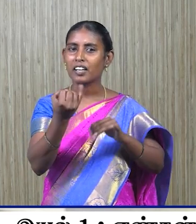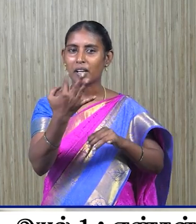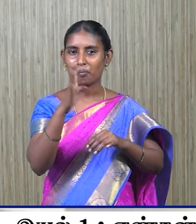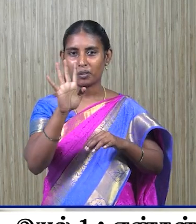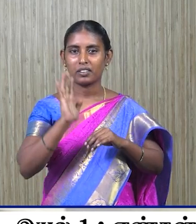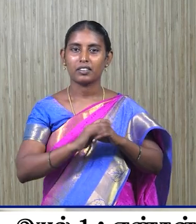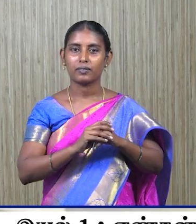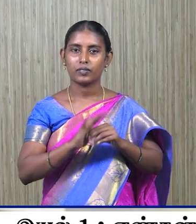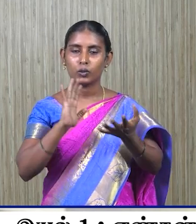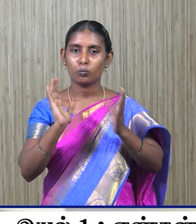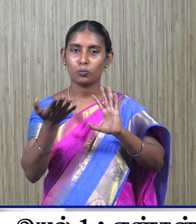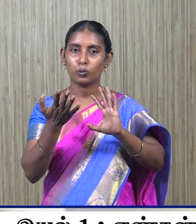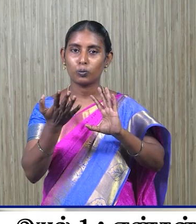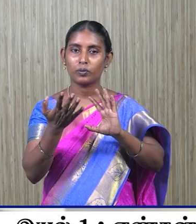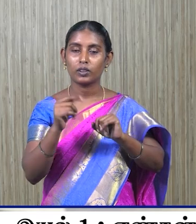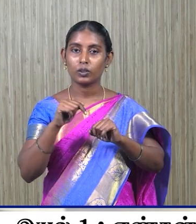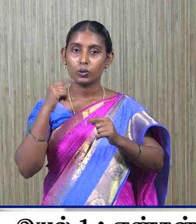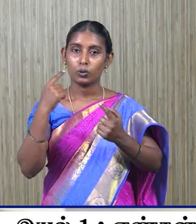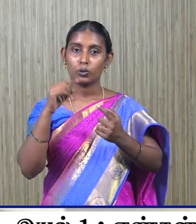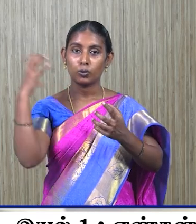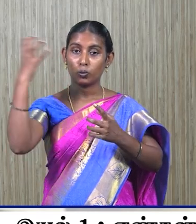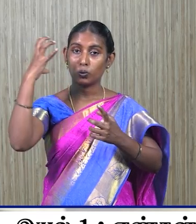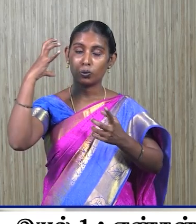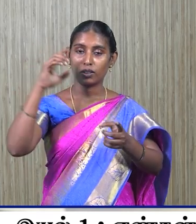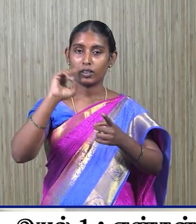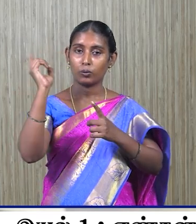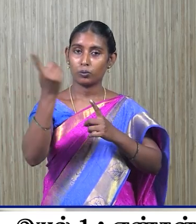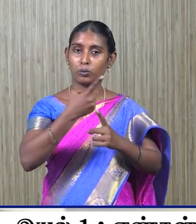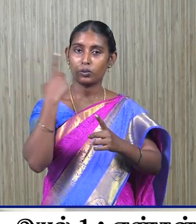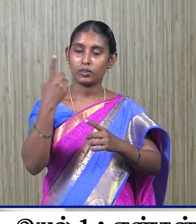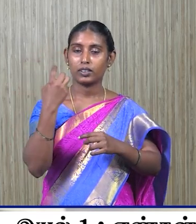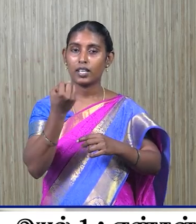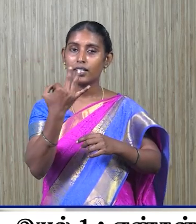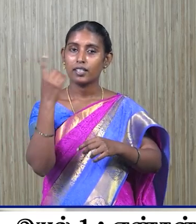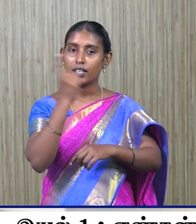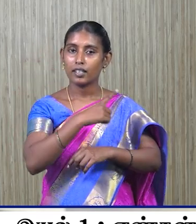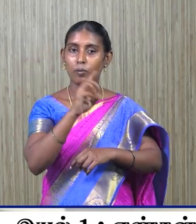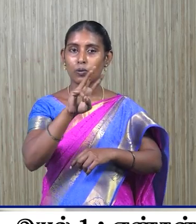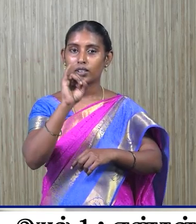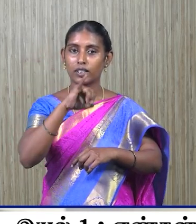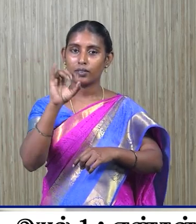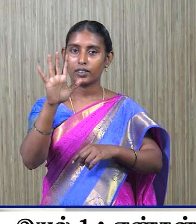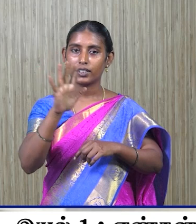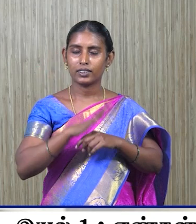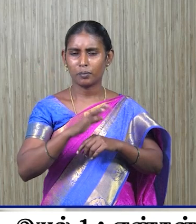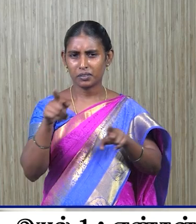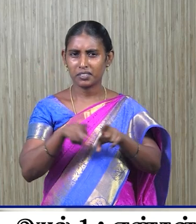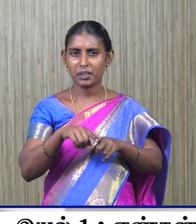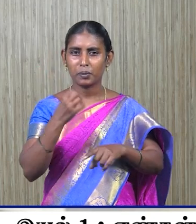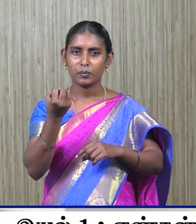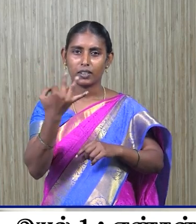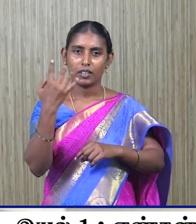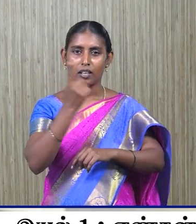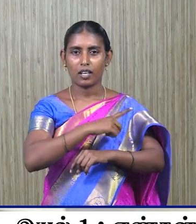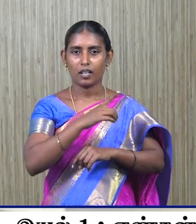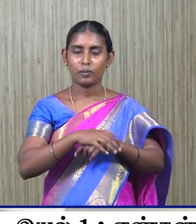பூமி சூரியனை சுற்றி வர எடுத்துக்கொள்ள காலம் 365 நாட்கள். இதுவும் ஒரு எண் தானே. அப்போது